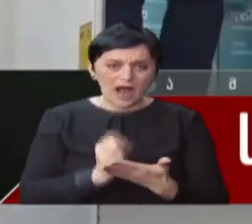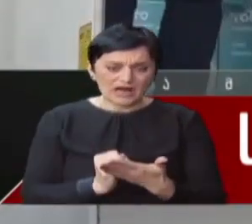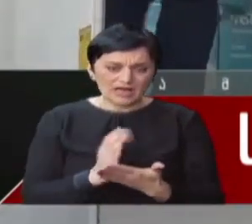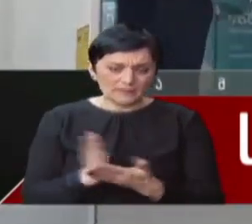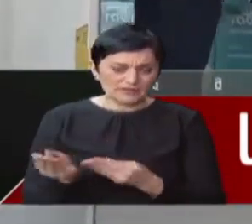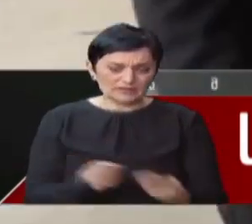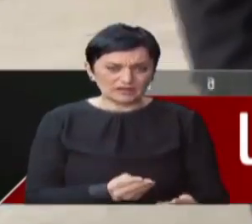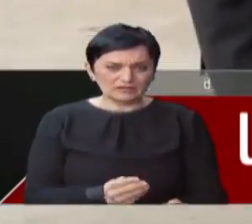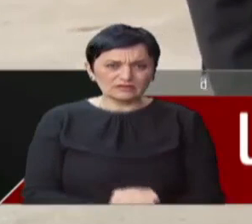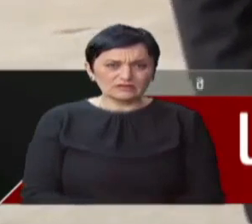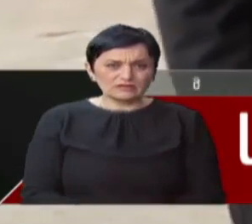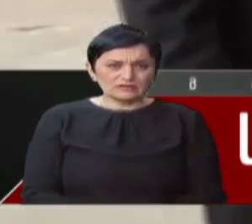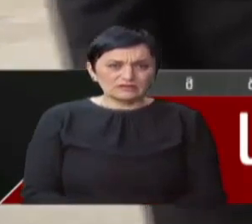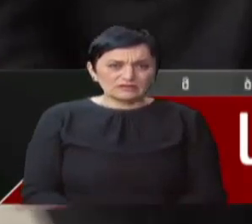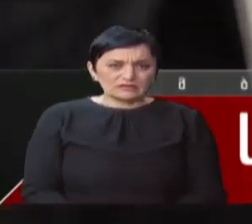მოხდა.